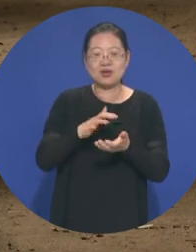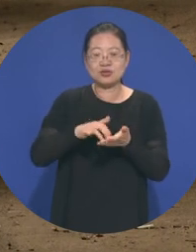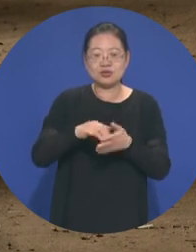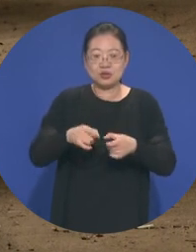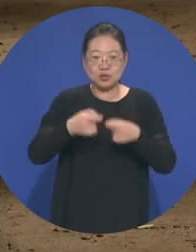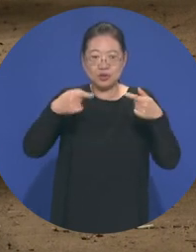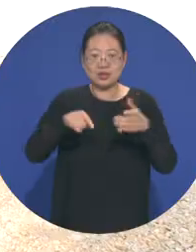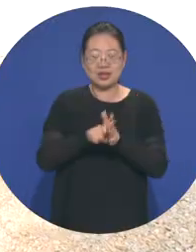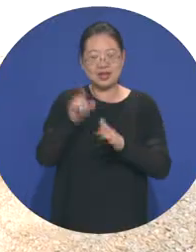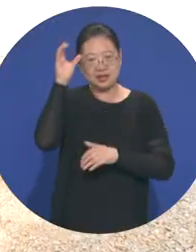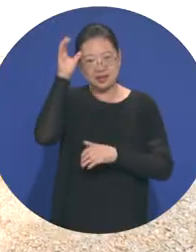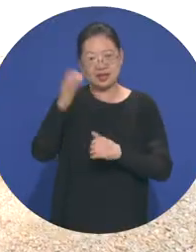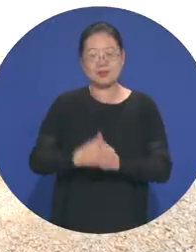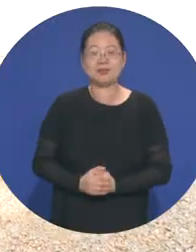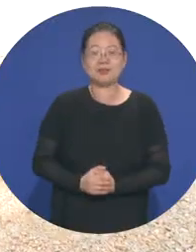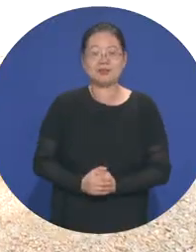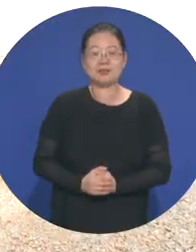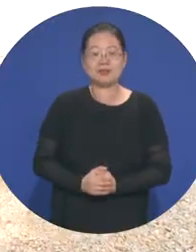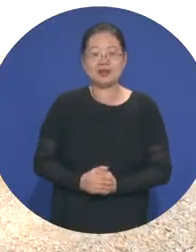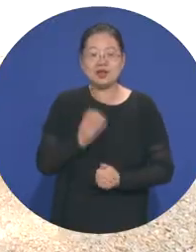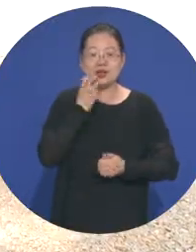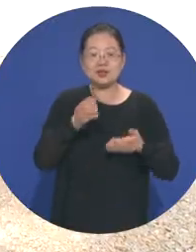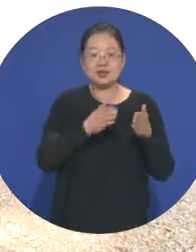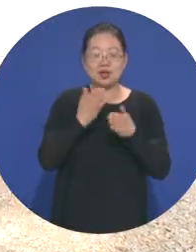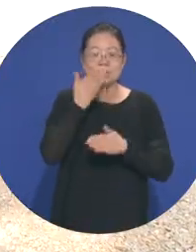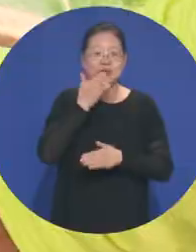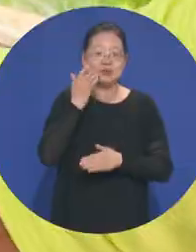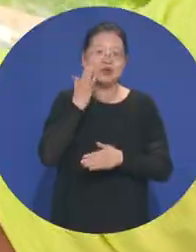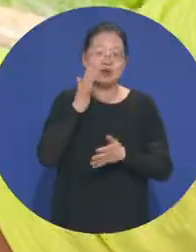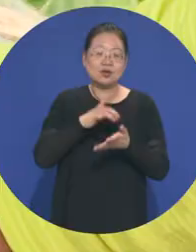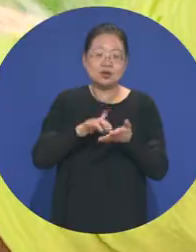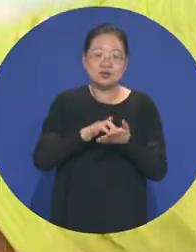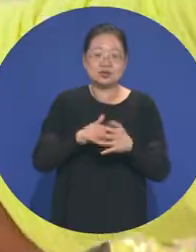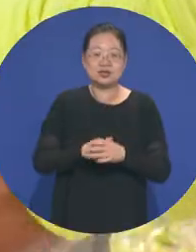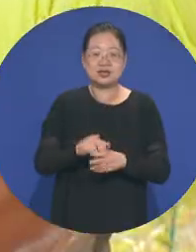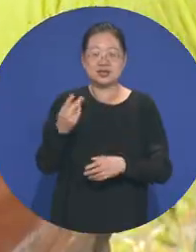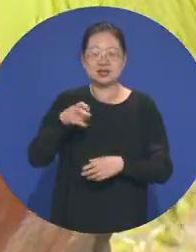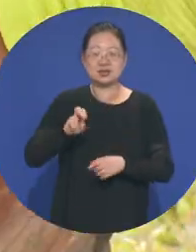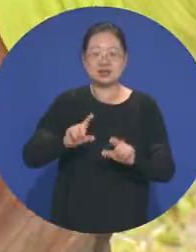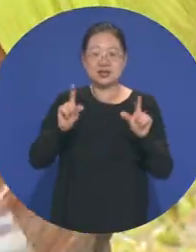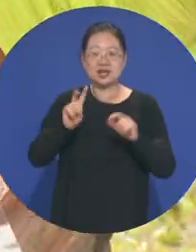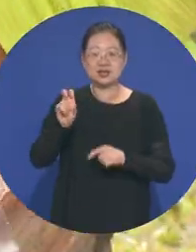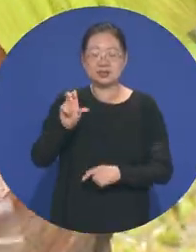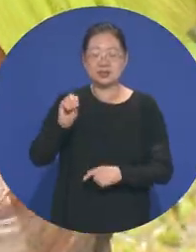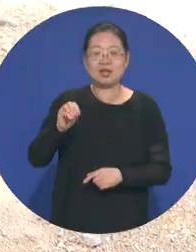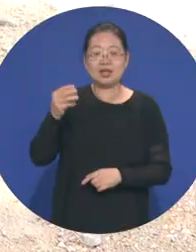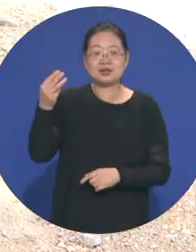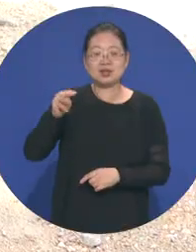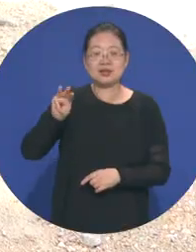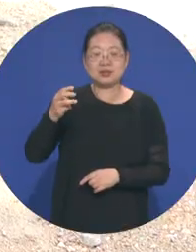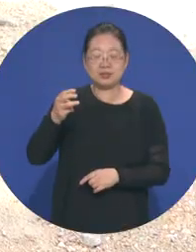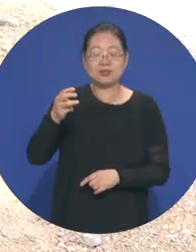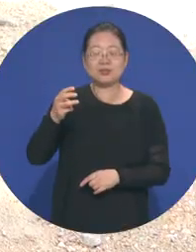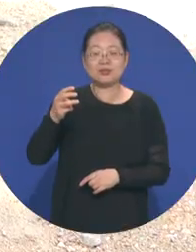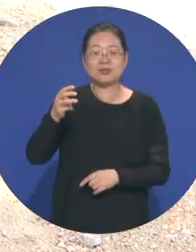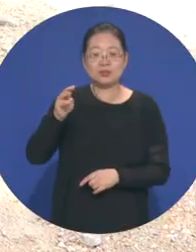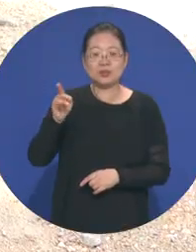될 것으로 기대됩니다. 한편 경기도 꿀벌 사육 개체수는 2020년 25만